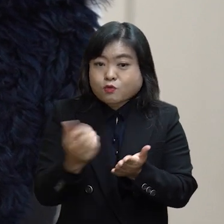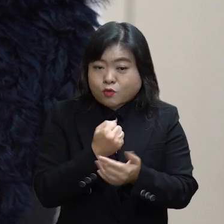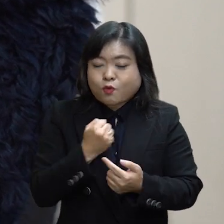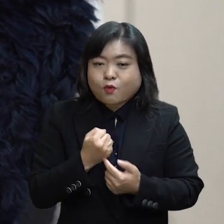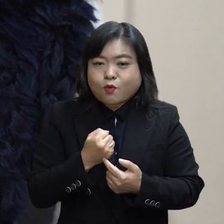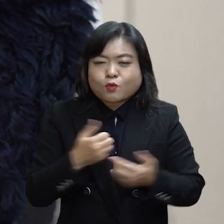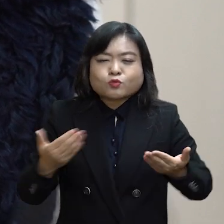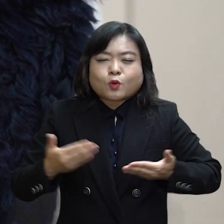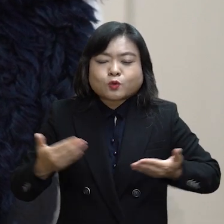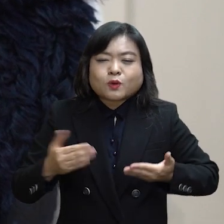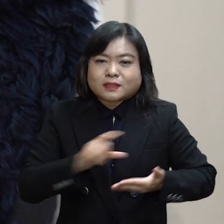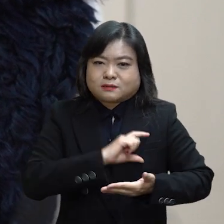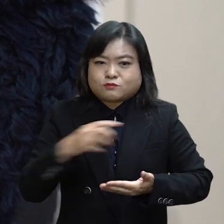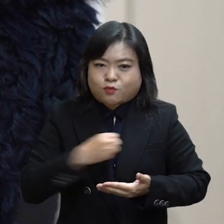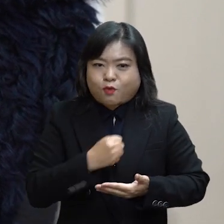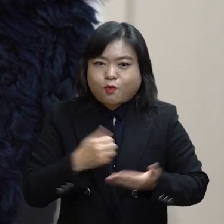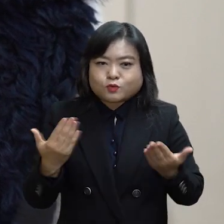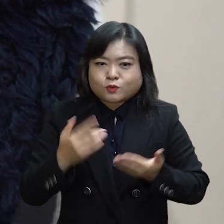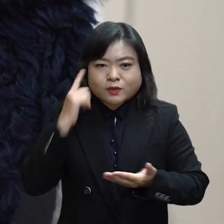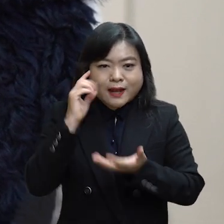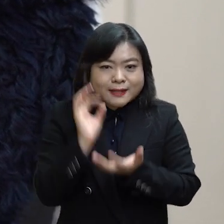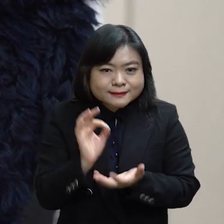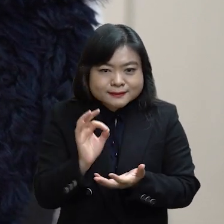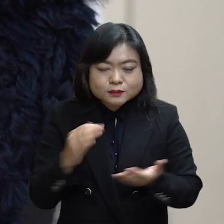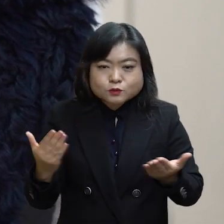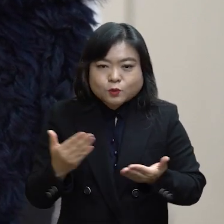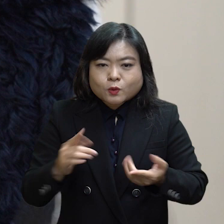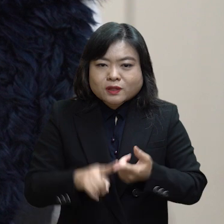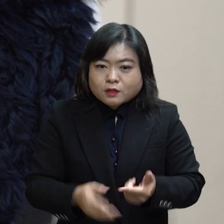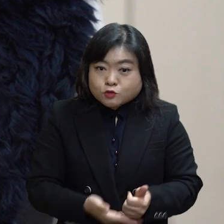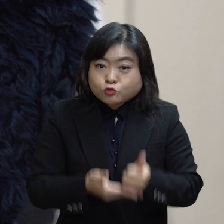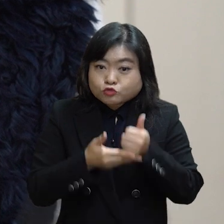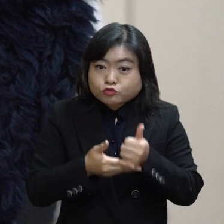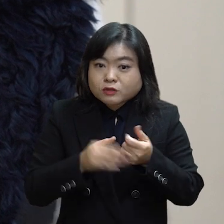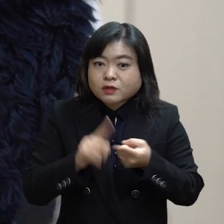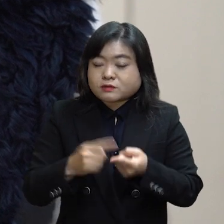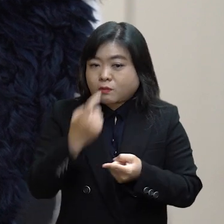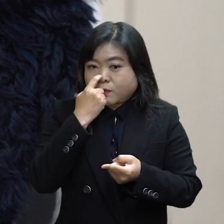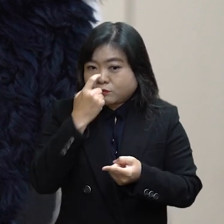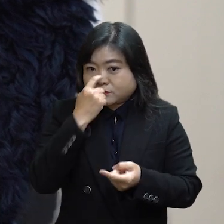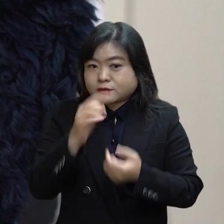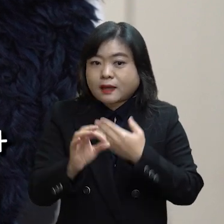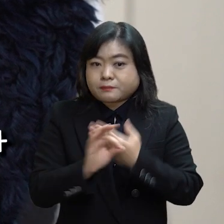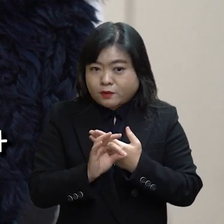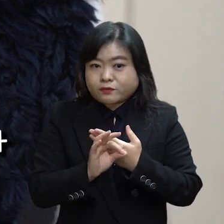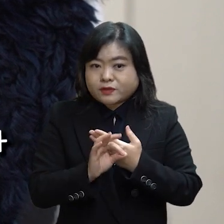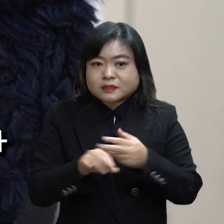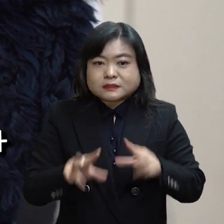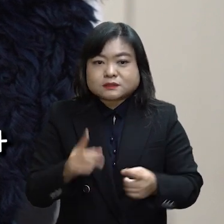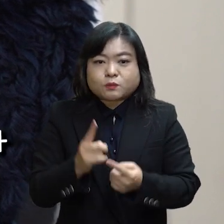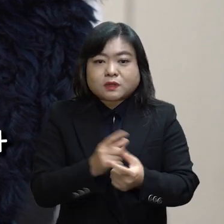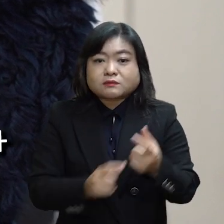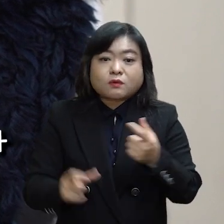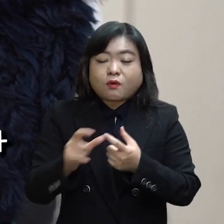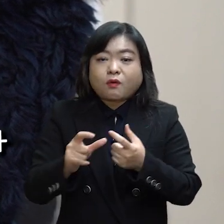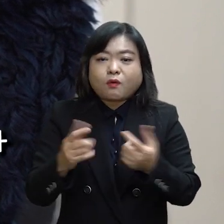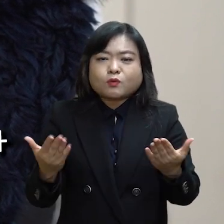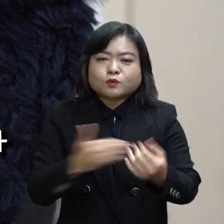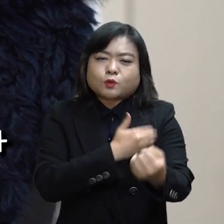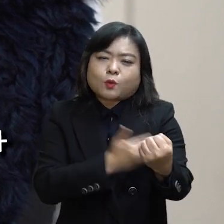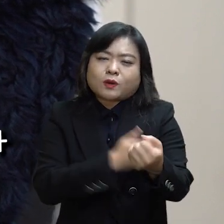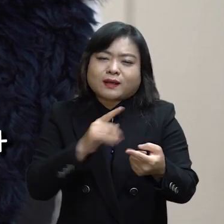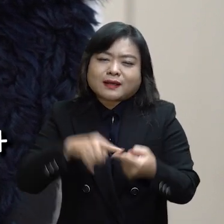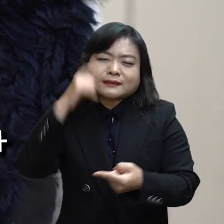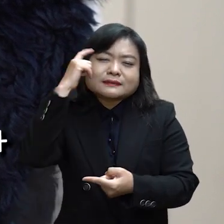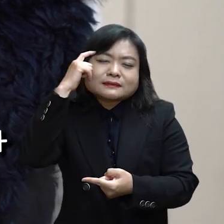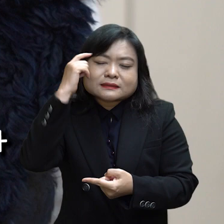개설해서 노동의 가치나 노동 존중에 대해서 배운다면은 지금보다 훨씬 노동권에 대한